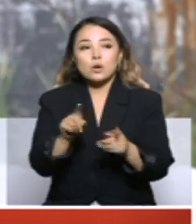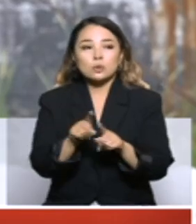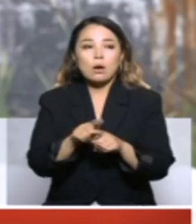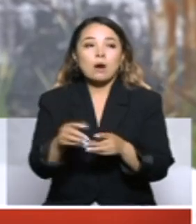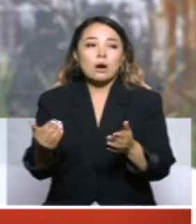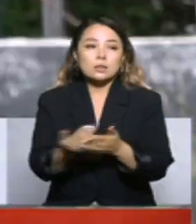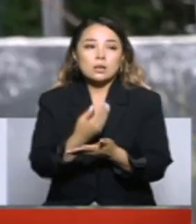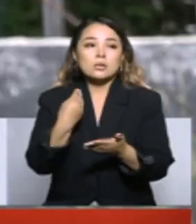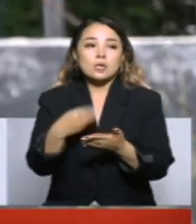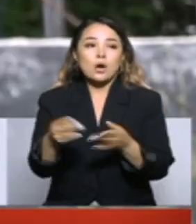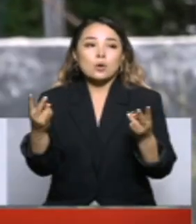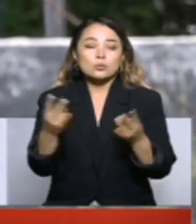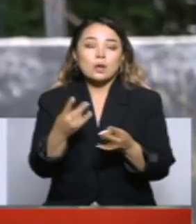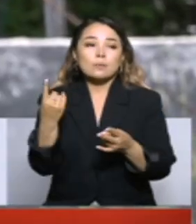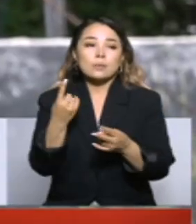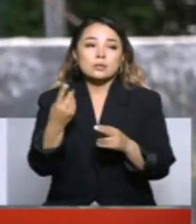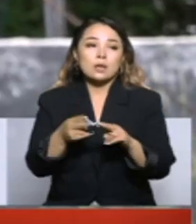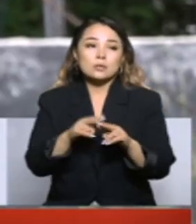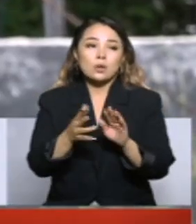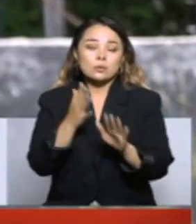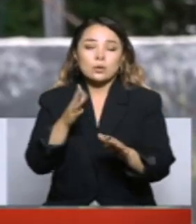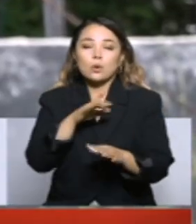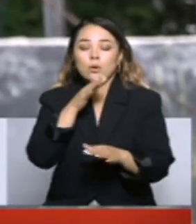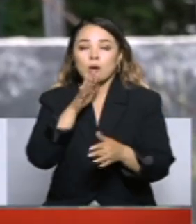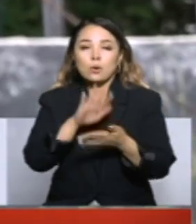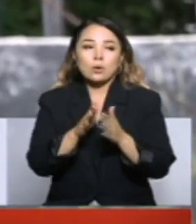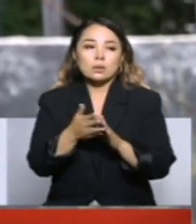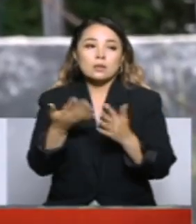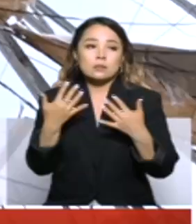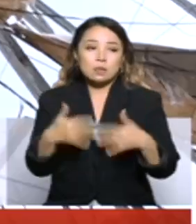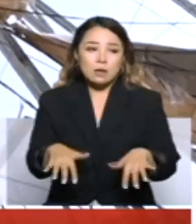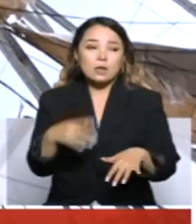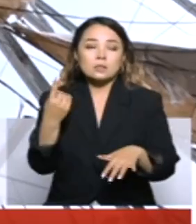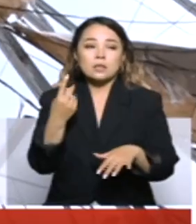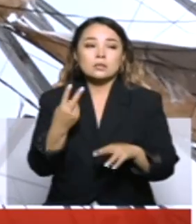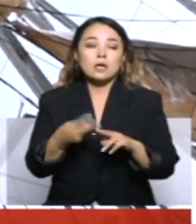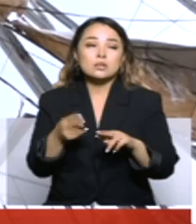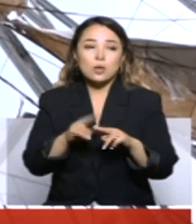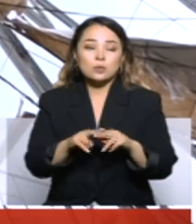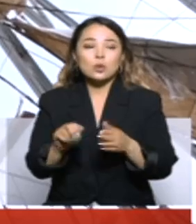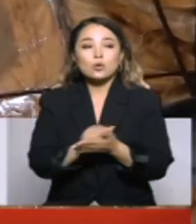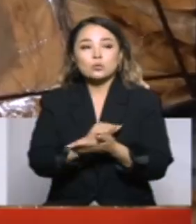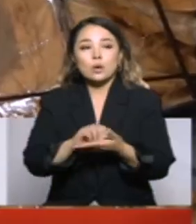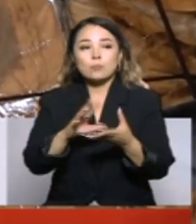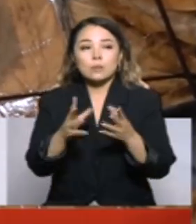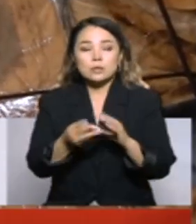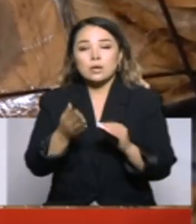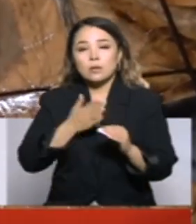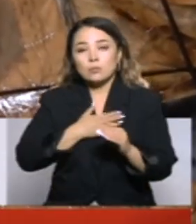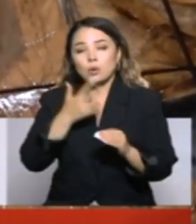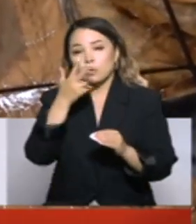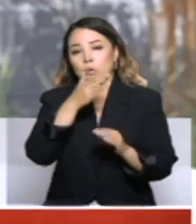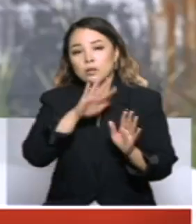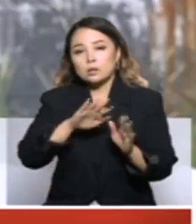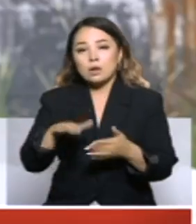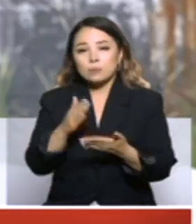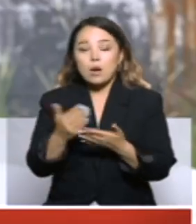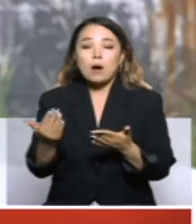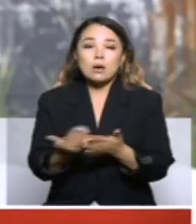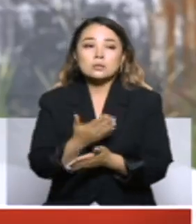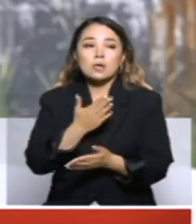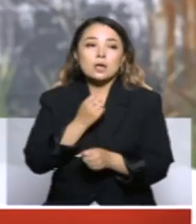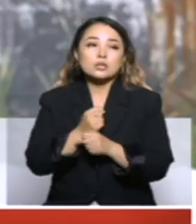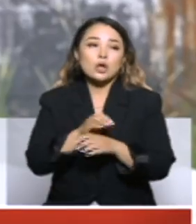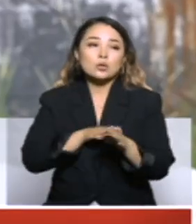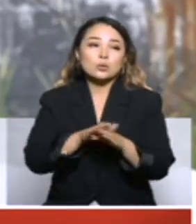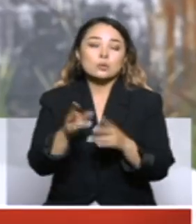қайтадан сатып алу үшін біріншіден ол көп уақыт кетеді. Екіншіден мына біздің сметалық құжаттамамыз 3 жыл өтіп кетті. Оны қайтадан біз